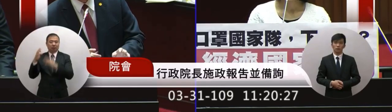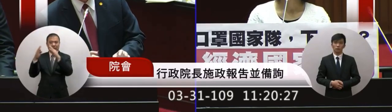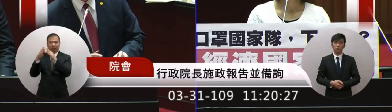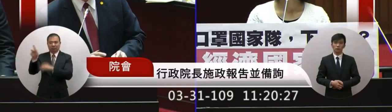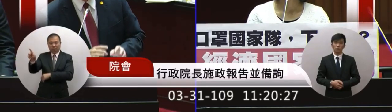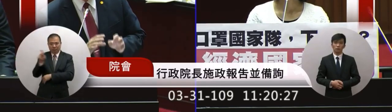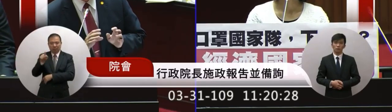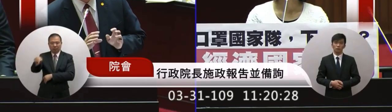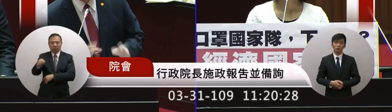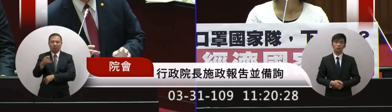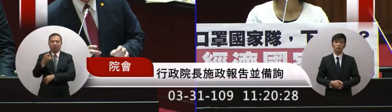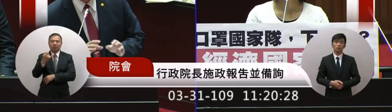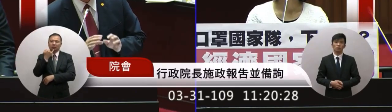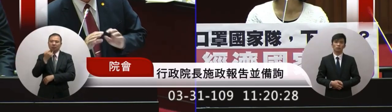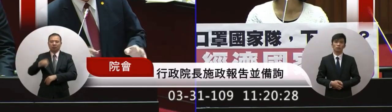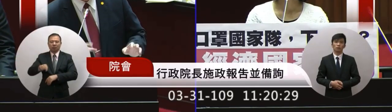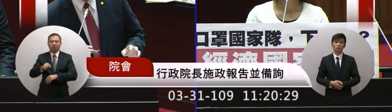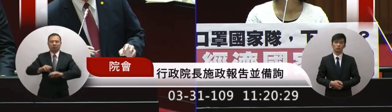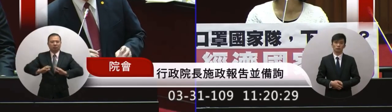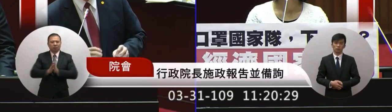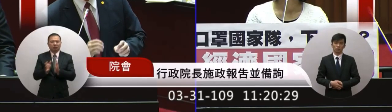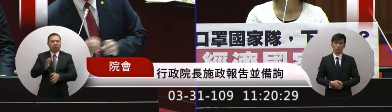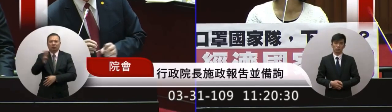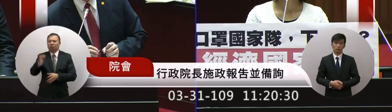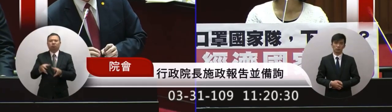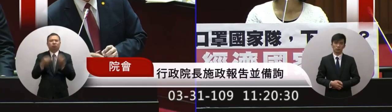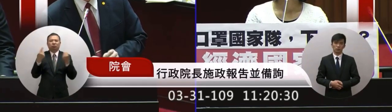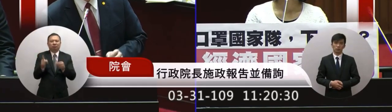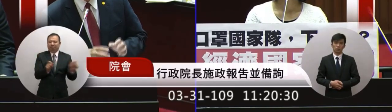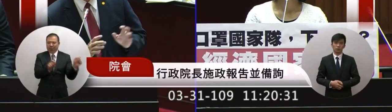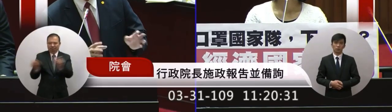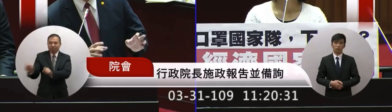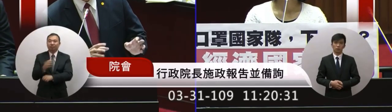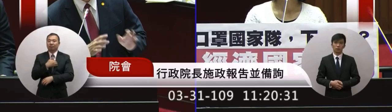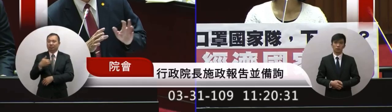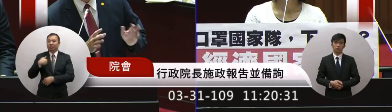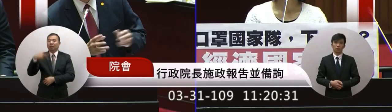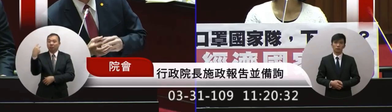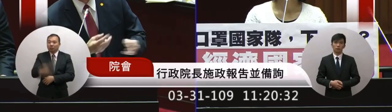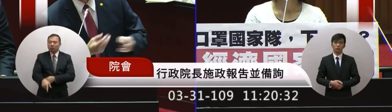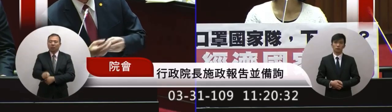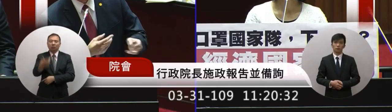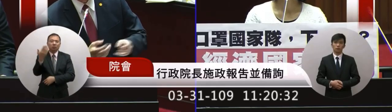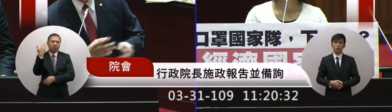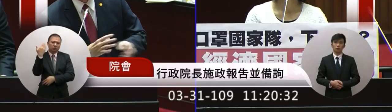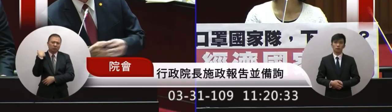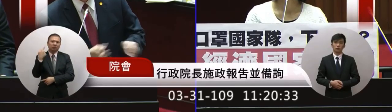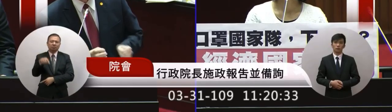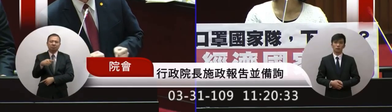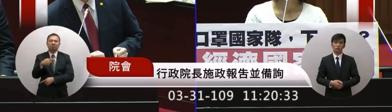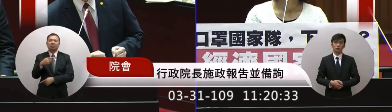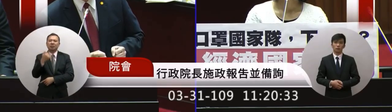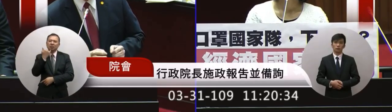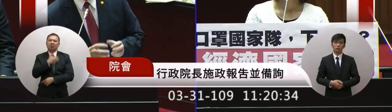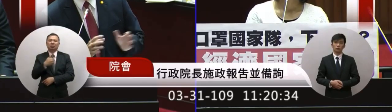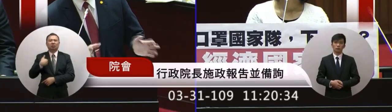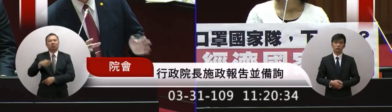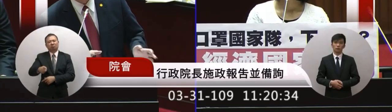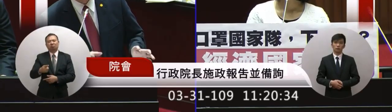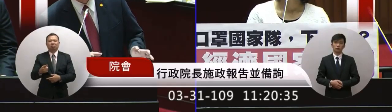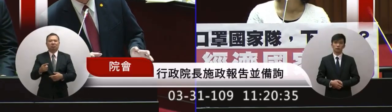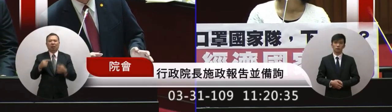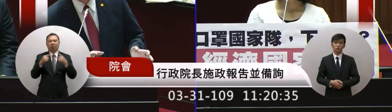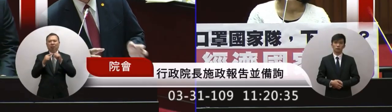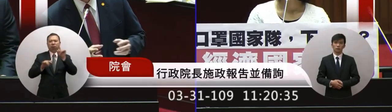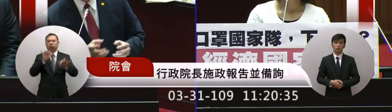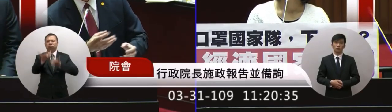展延。啊，即嘛新个贷款，因为要经营，因为过去无大家无做生意，因为大家唔